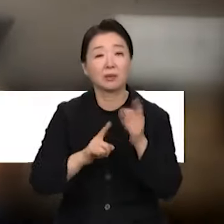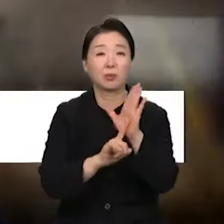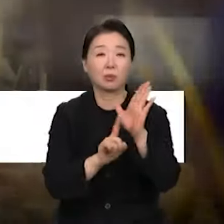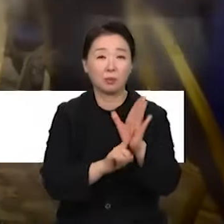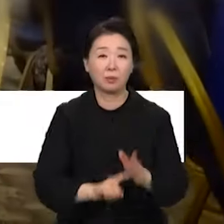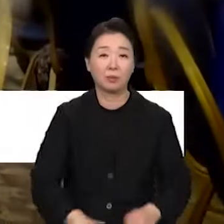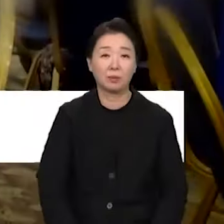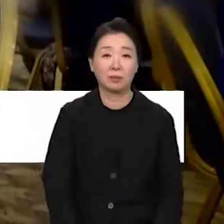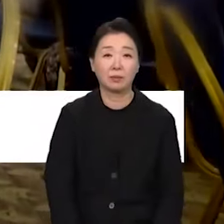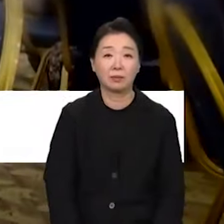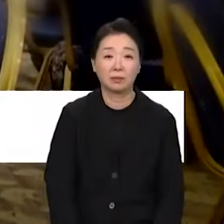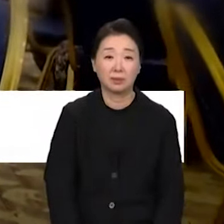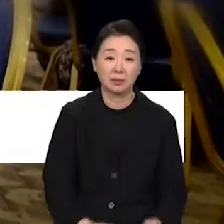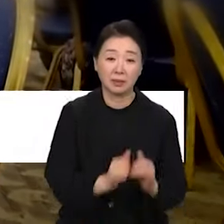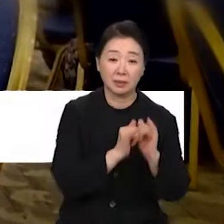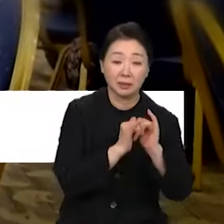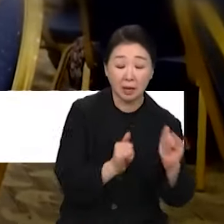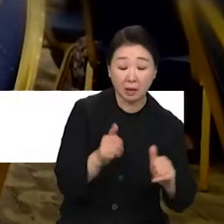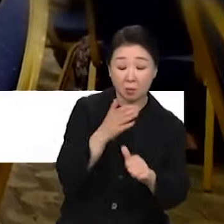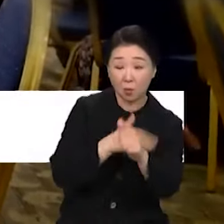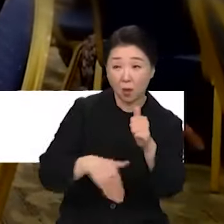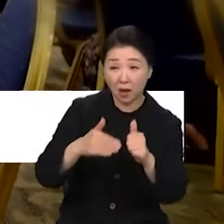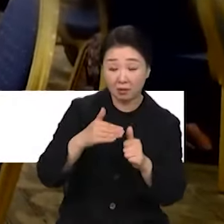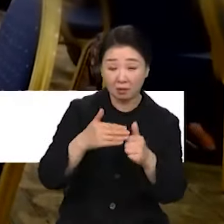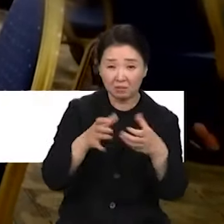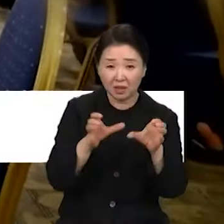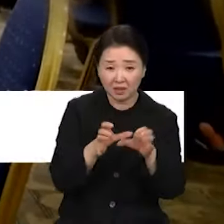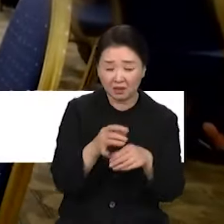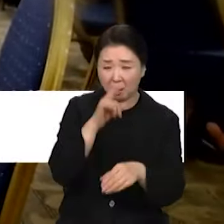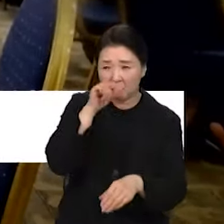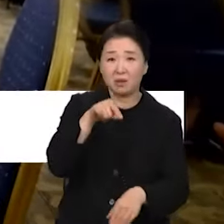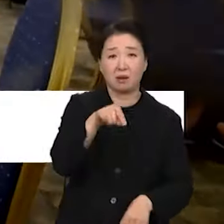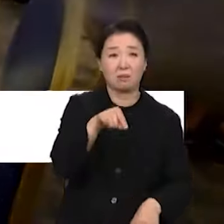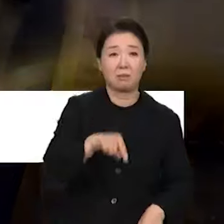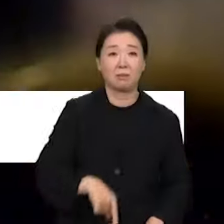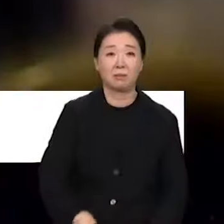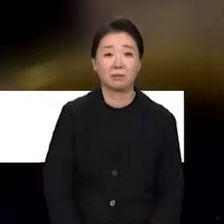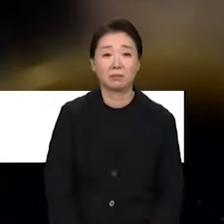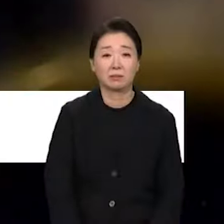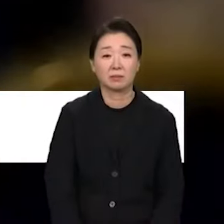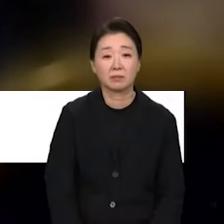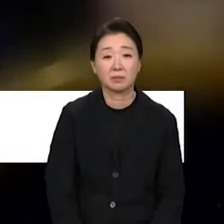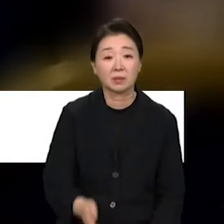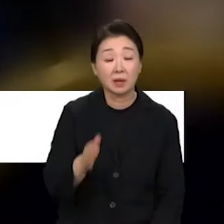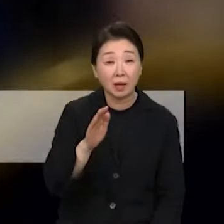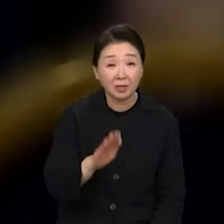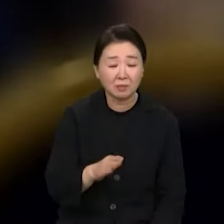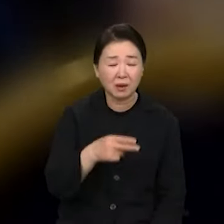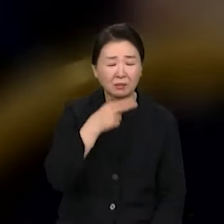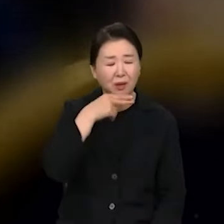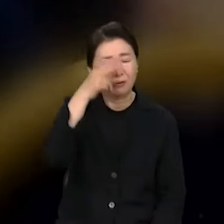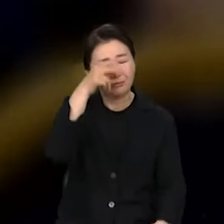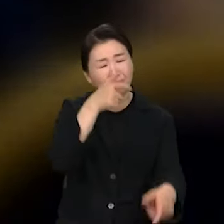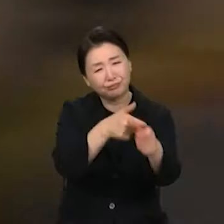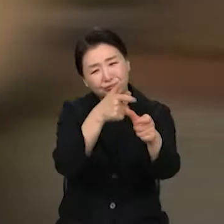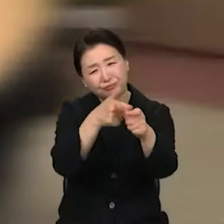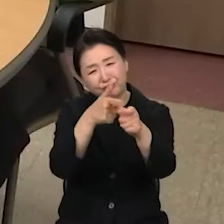홍보했습니다. 주민들과 환경단체가 가장 민감해할 주제들입니다. 그런 뒤 술판이 벌어진